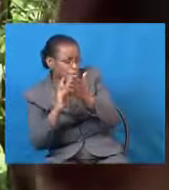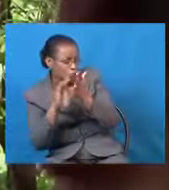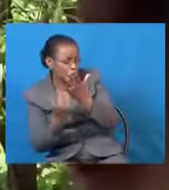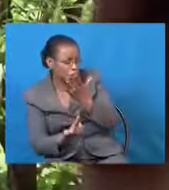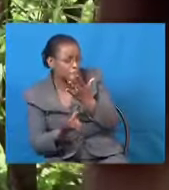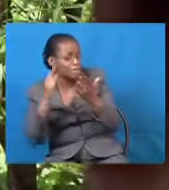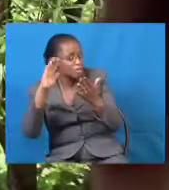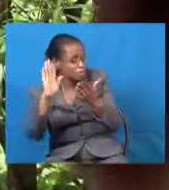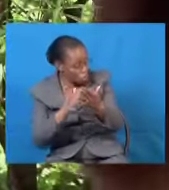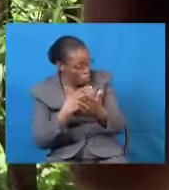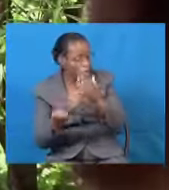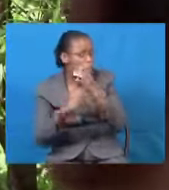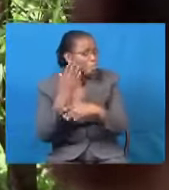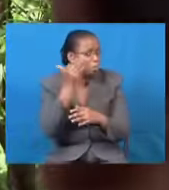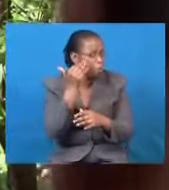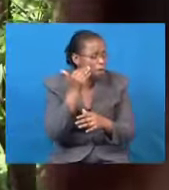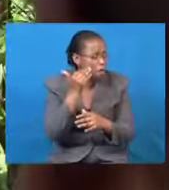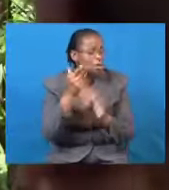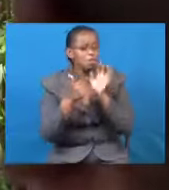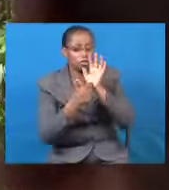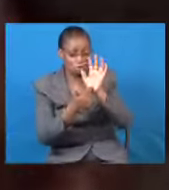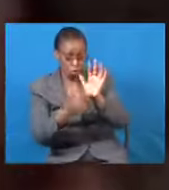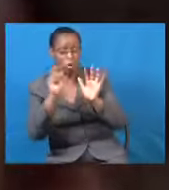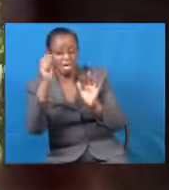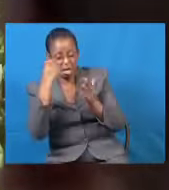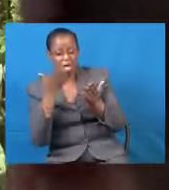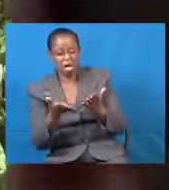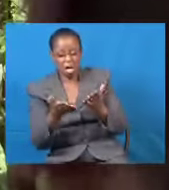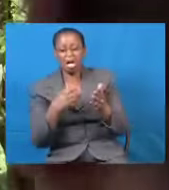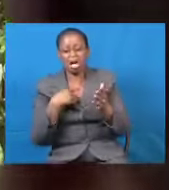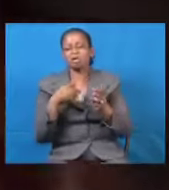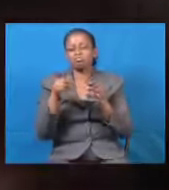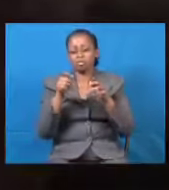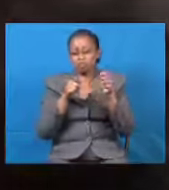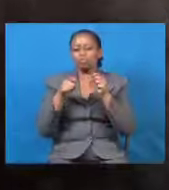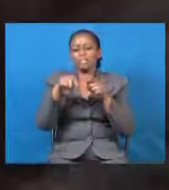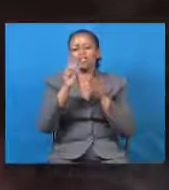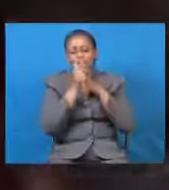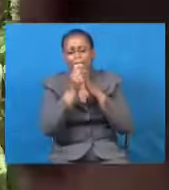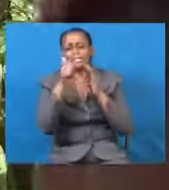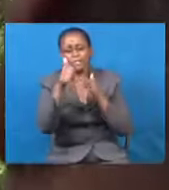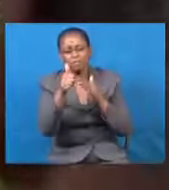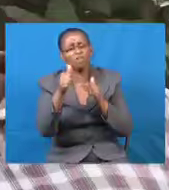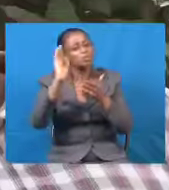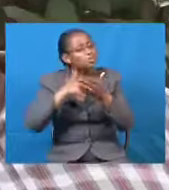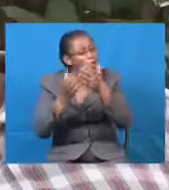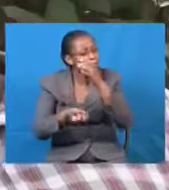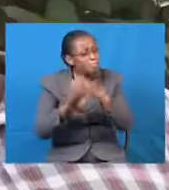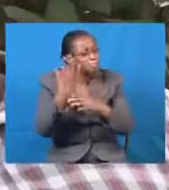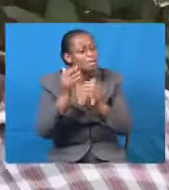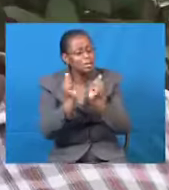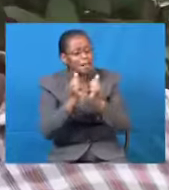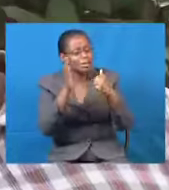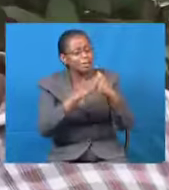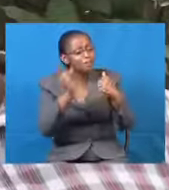wa taifa, unawonyesha ya kwamba huu ni uimbo mbao ulitungwa, kumanisa ya kwamba, nchi yetu ya Kenya, inajitawala wenyewe. Uimbo huu